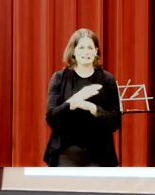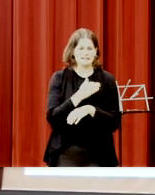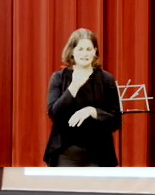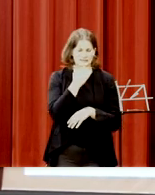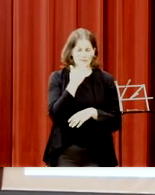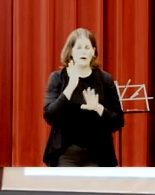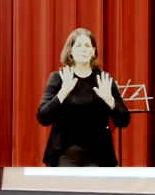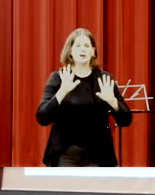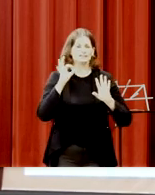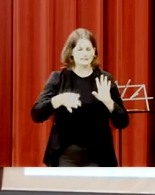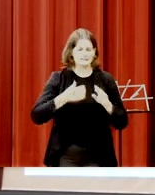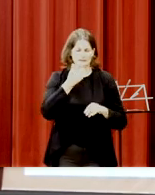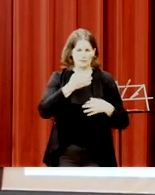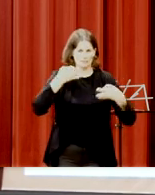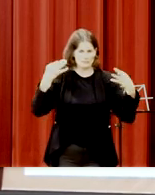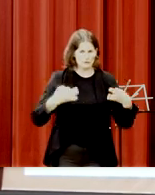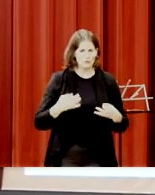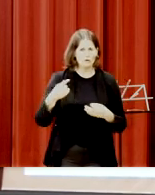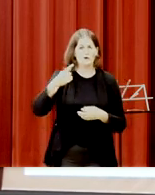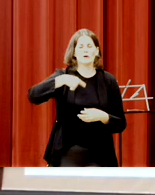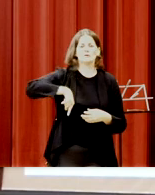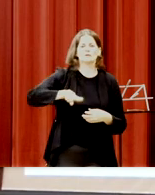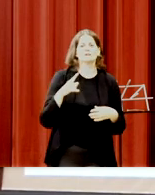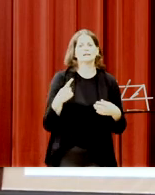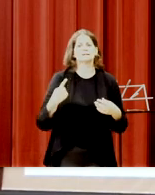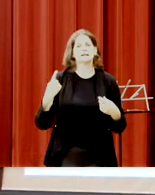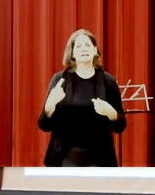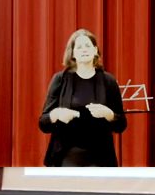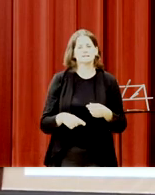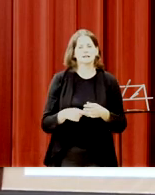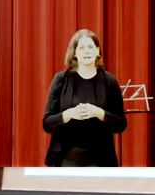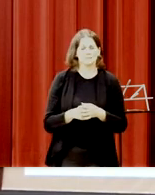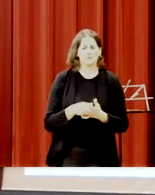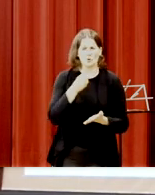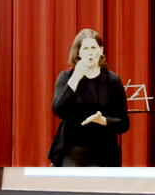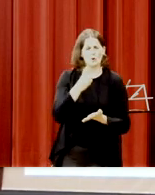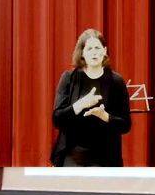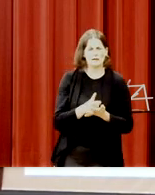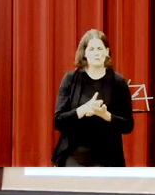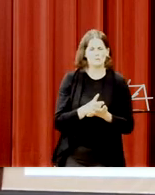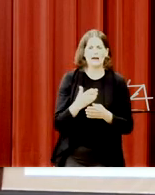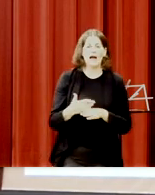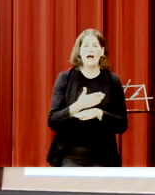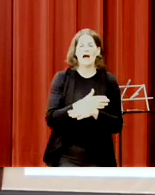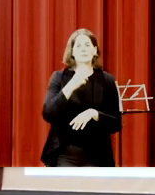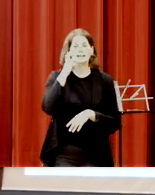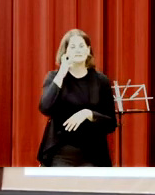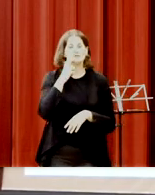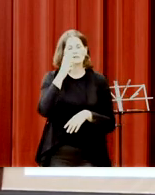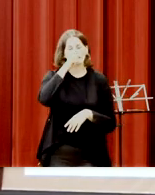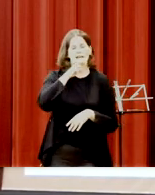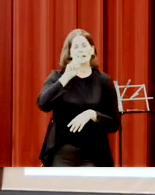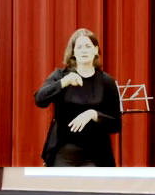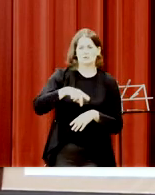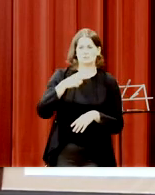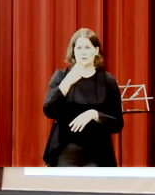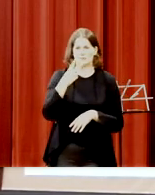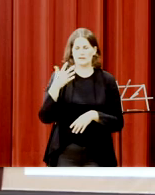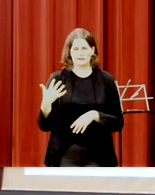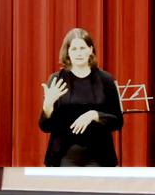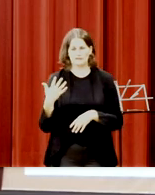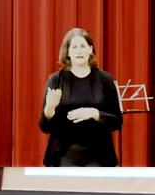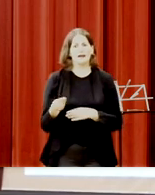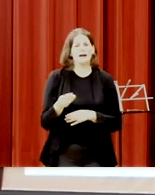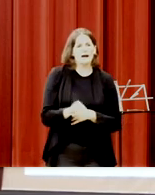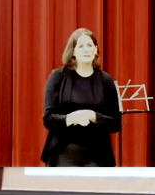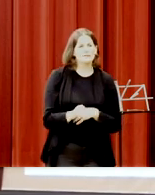del 2025, incorporar 68 nous lectors a la Universitat Rovira i Virgili.